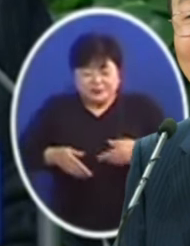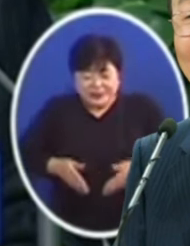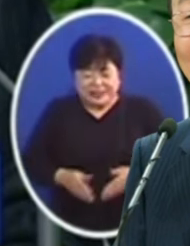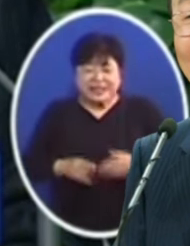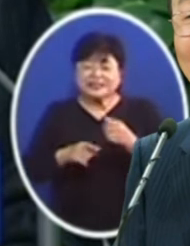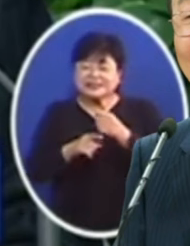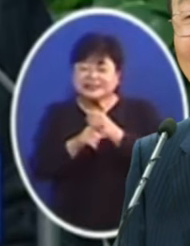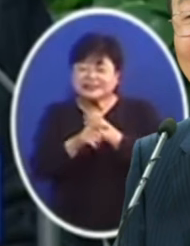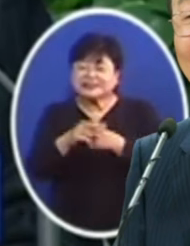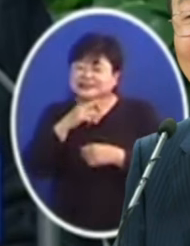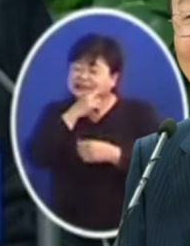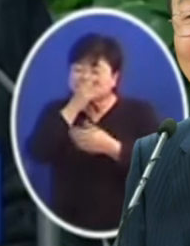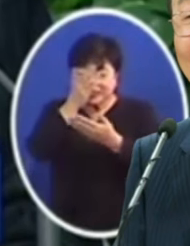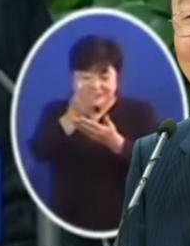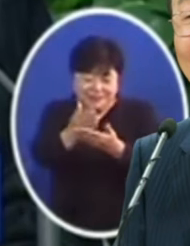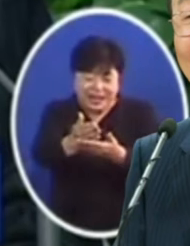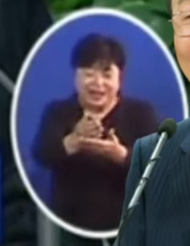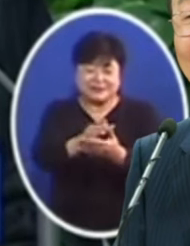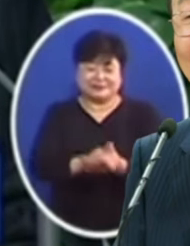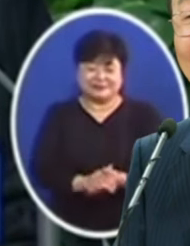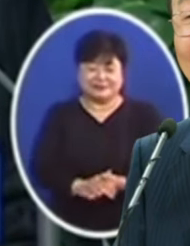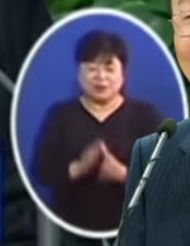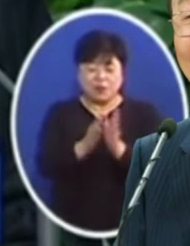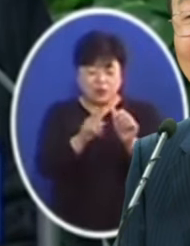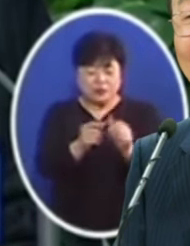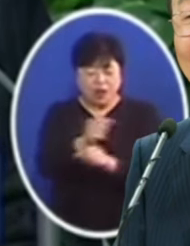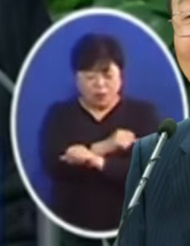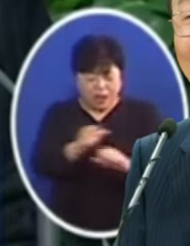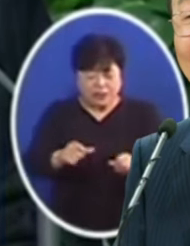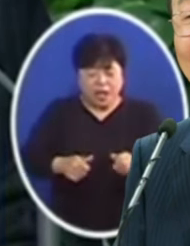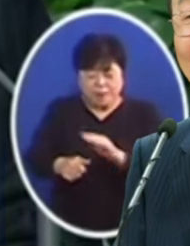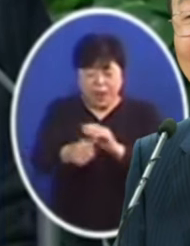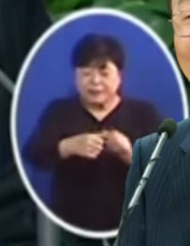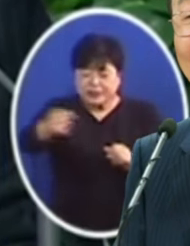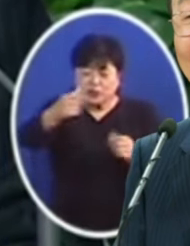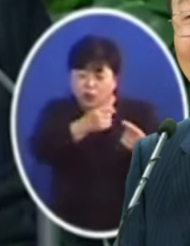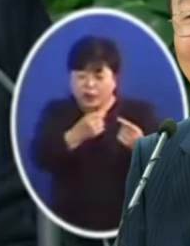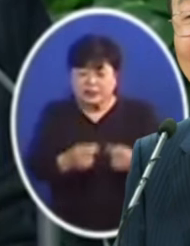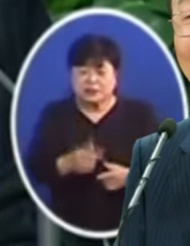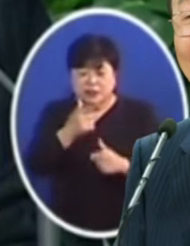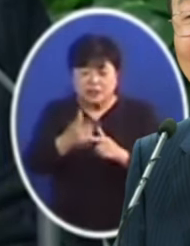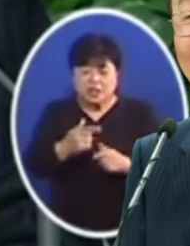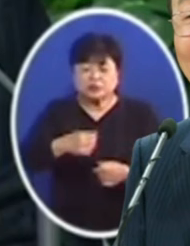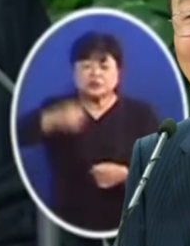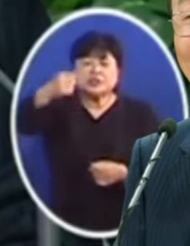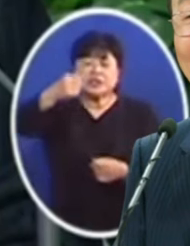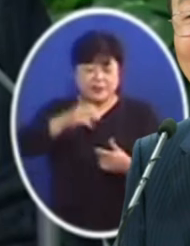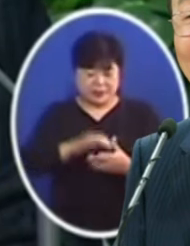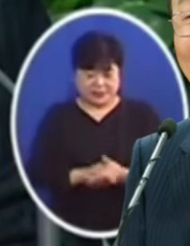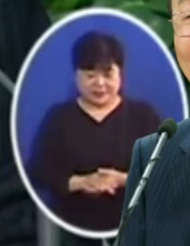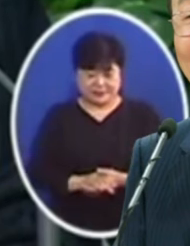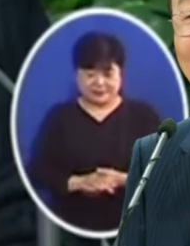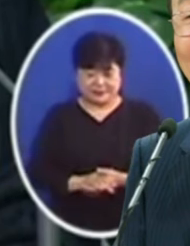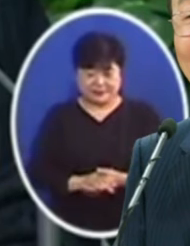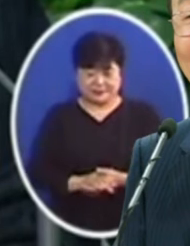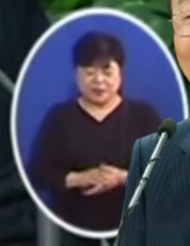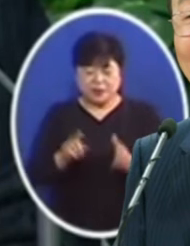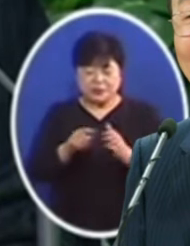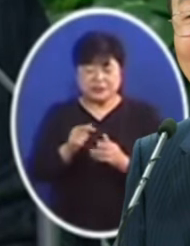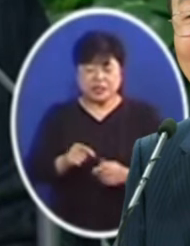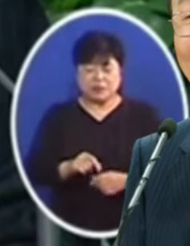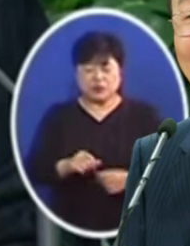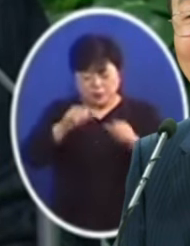것을 의심하지 말라. 모세가 광야에서 뱀을 든 것 같이 인자가 들려야 하리니 누구든지 저를 믿는